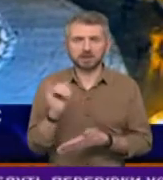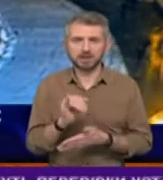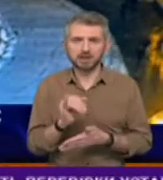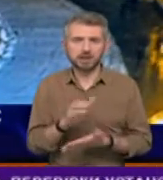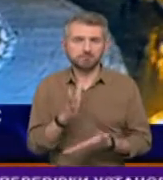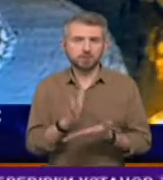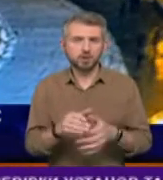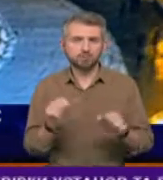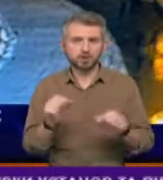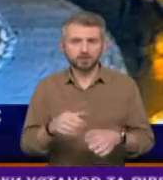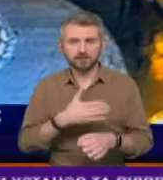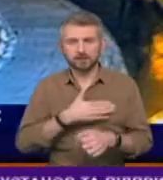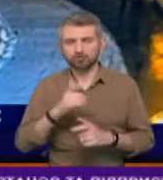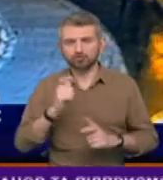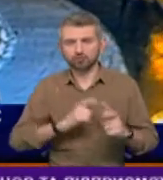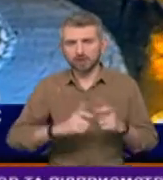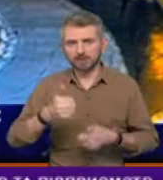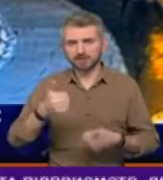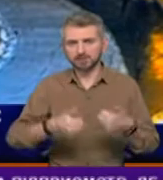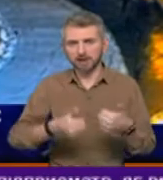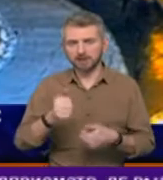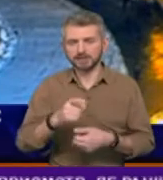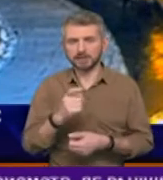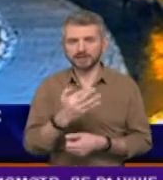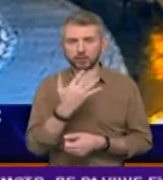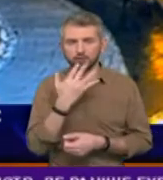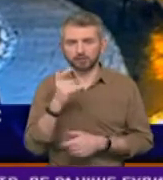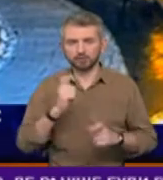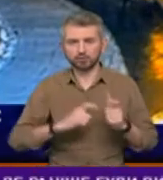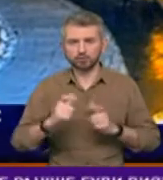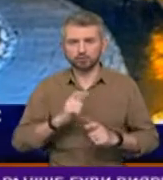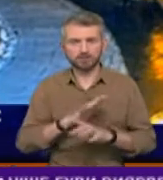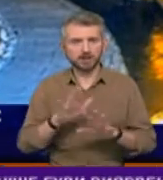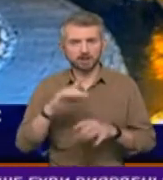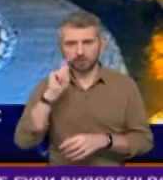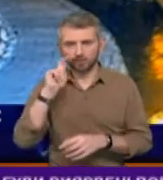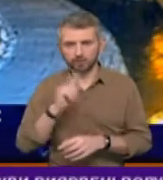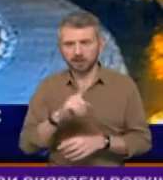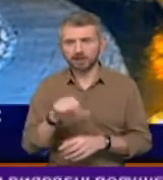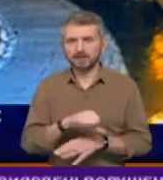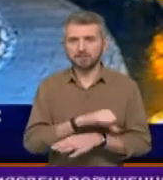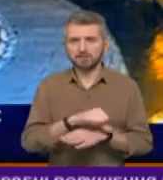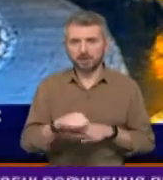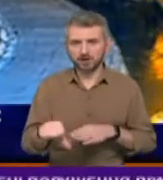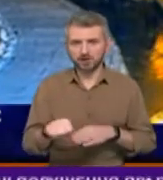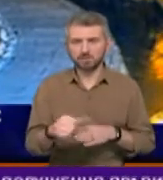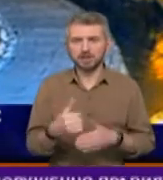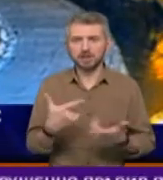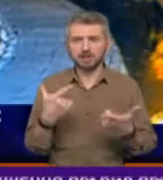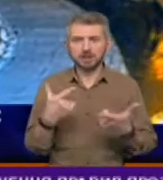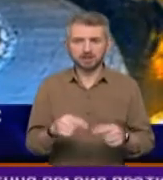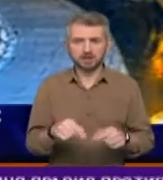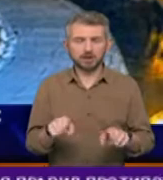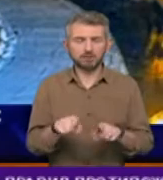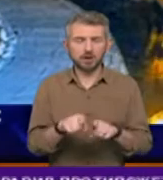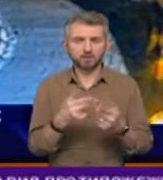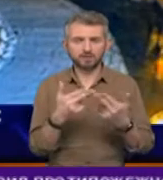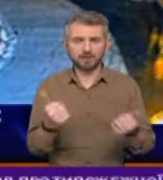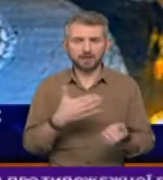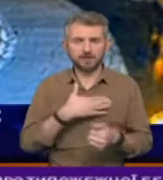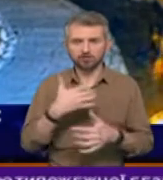принцип ЗНО – це рівність абсолютно всіх учасників, а певні групи абітурієнтів, вони отримують додаткові переваги